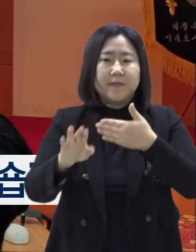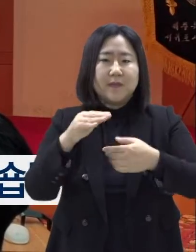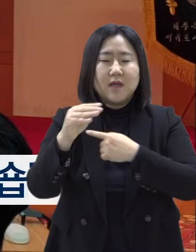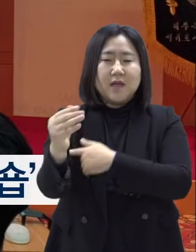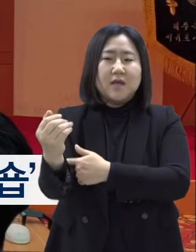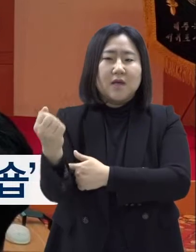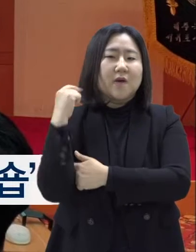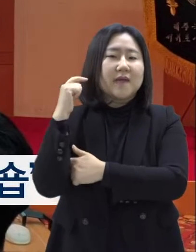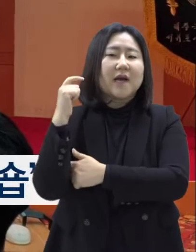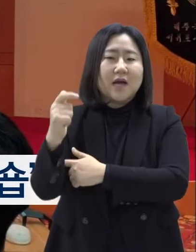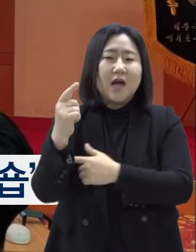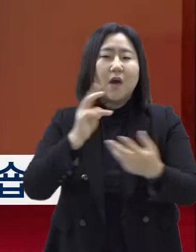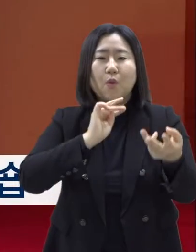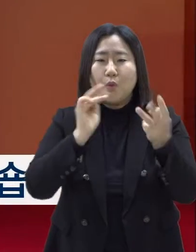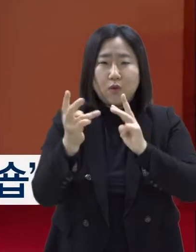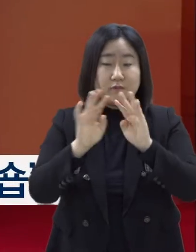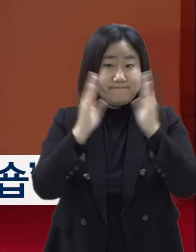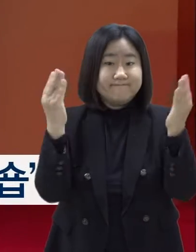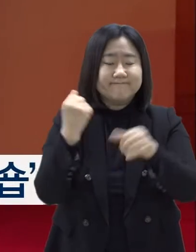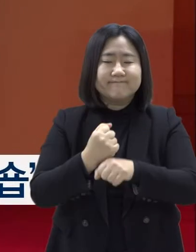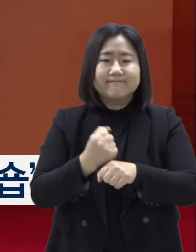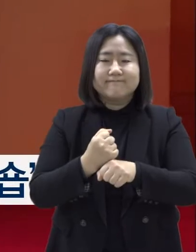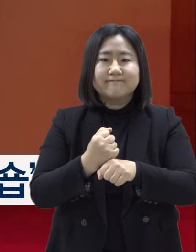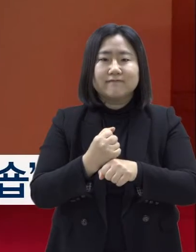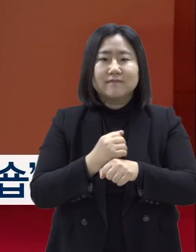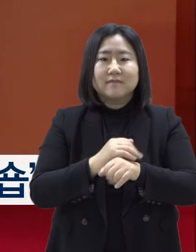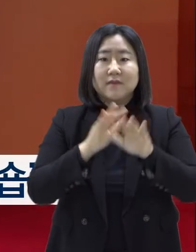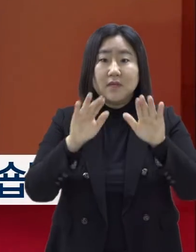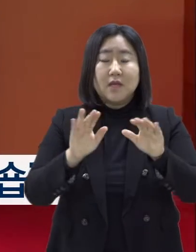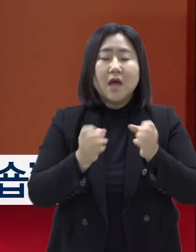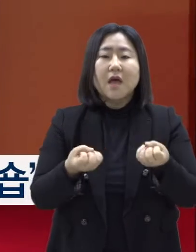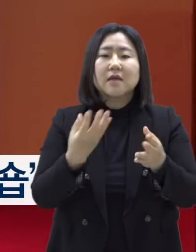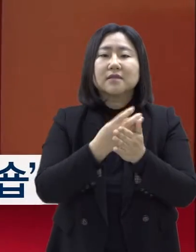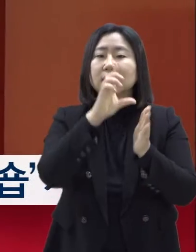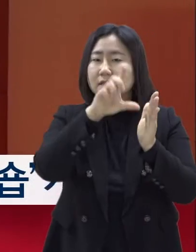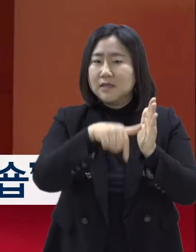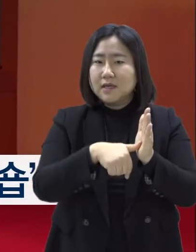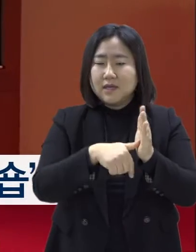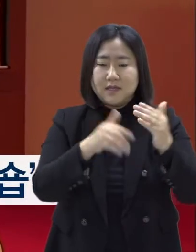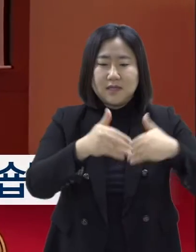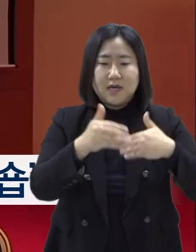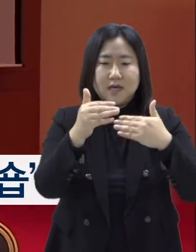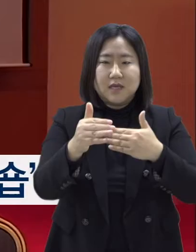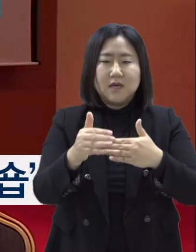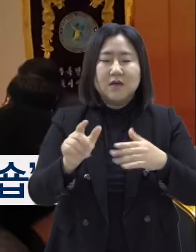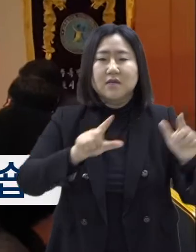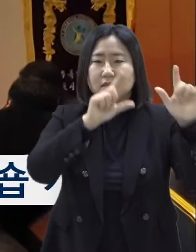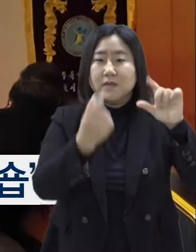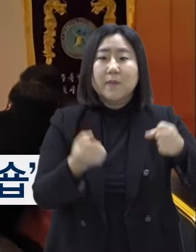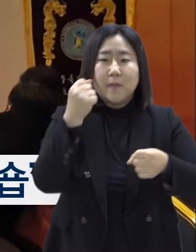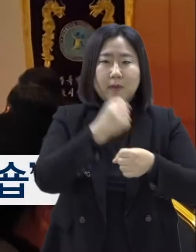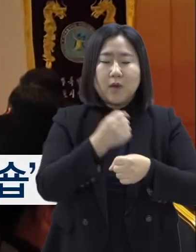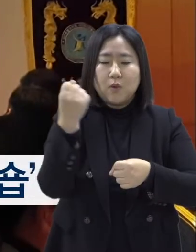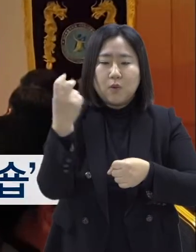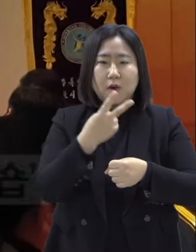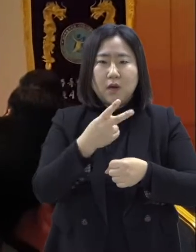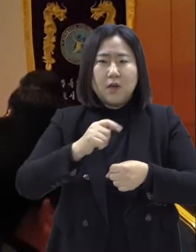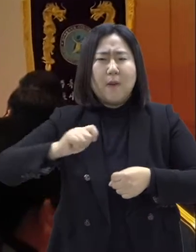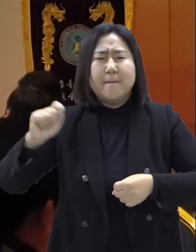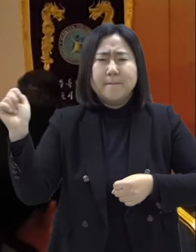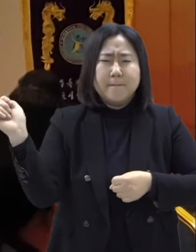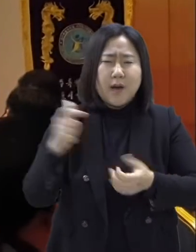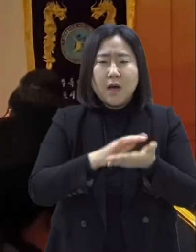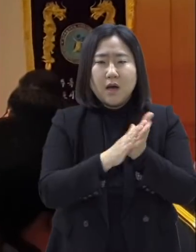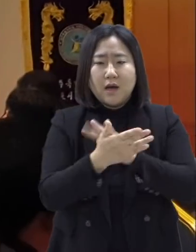역량 강화 워크숍을 개최했습니다. 이날 워크숍에선 단계적 일상 회복 시행과 급변하는 IT